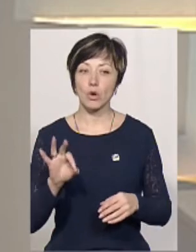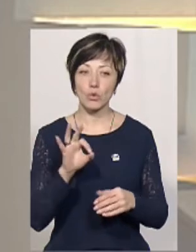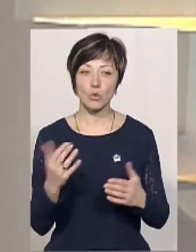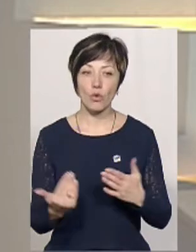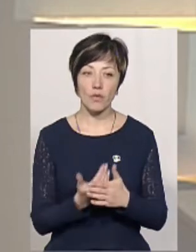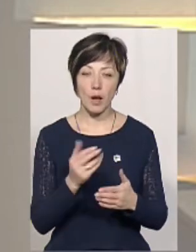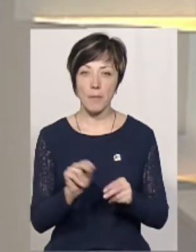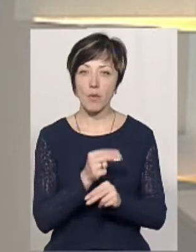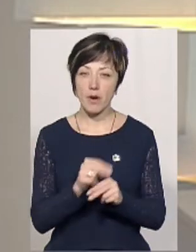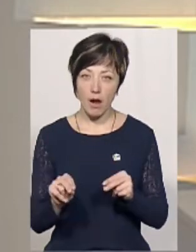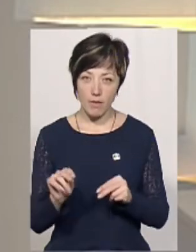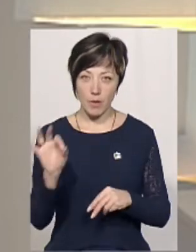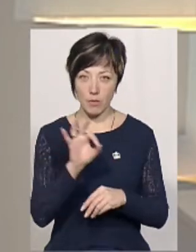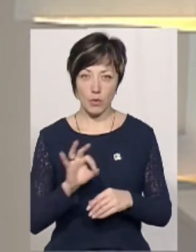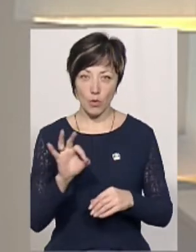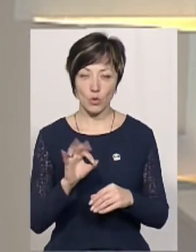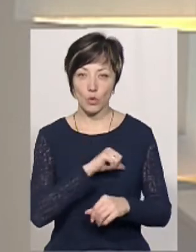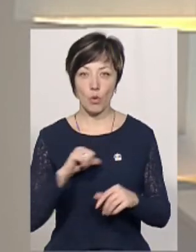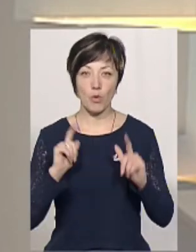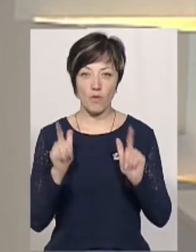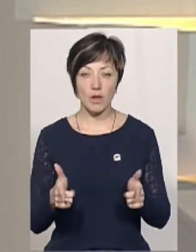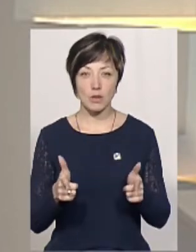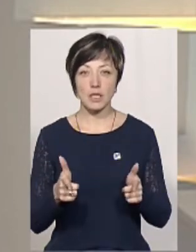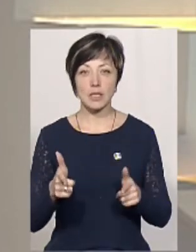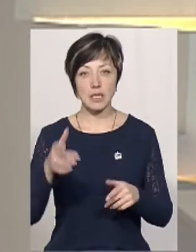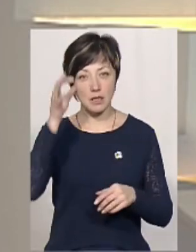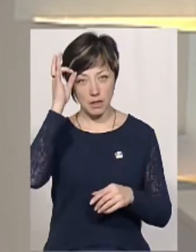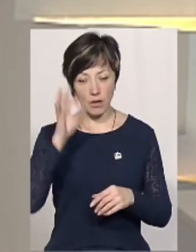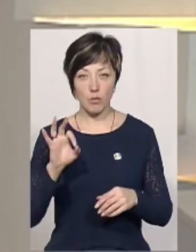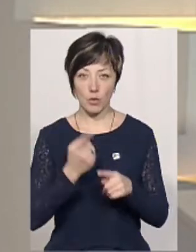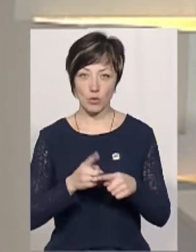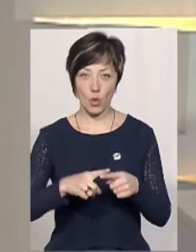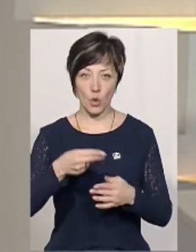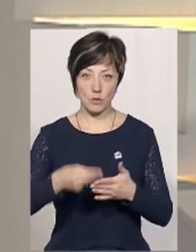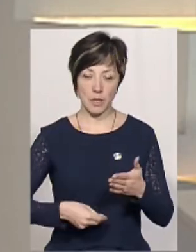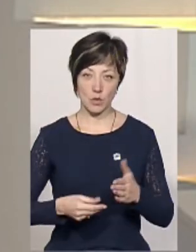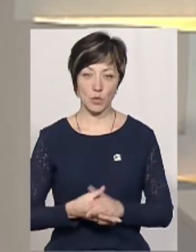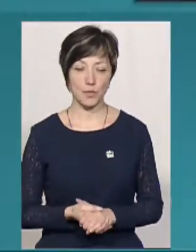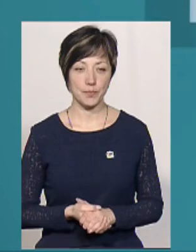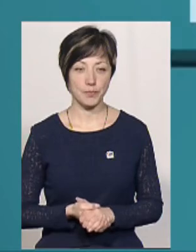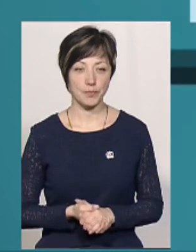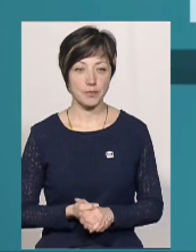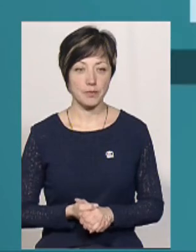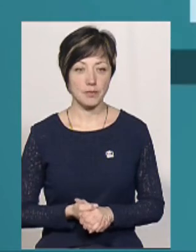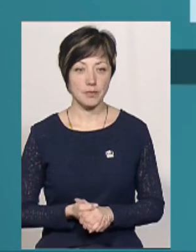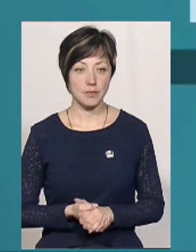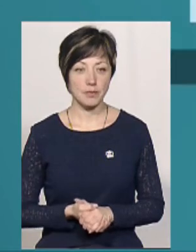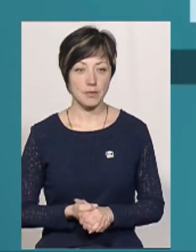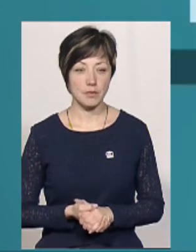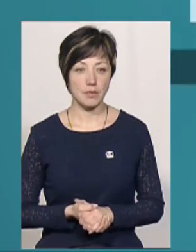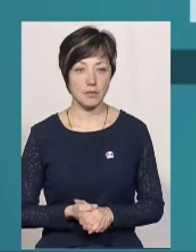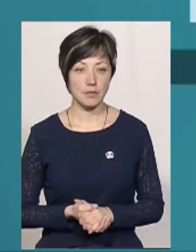приводу нових поправок, а саме стосовно добровільної згоди, згадав він про ту ж таки розписку.